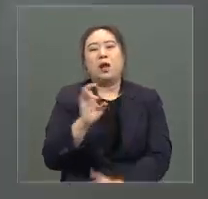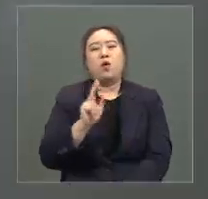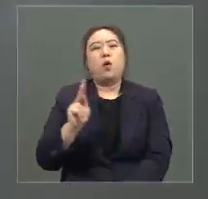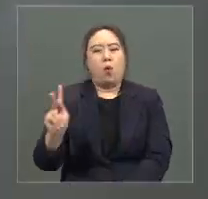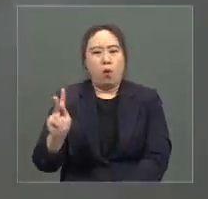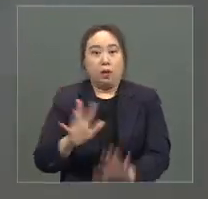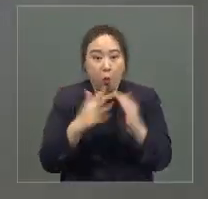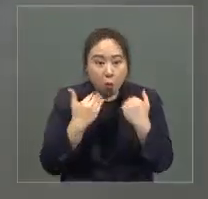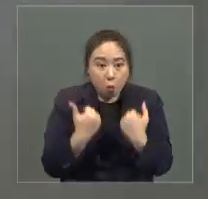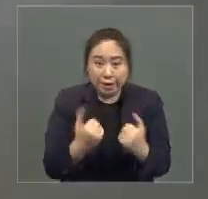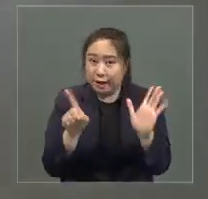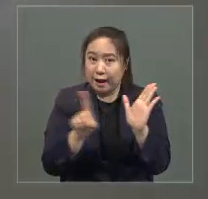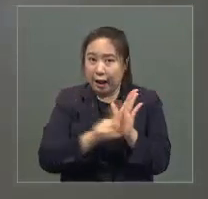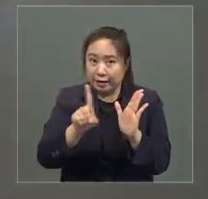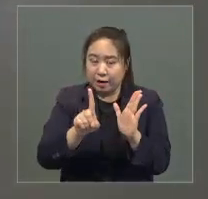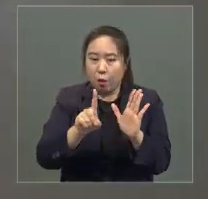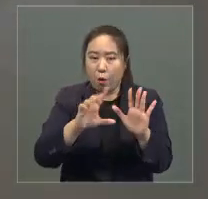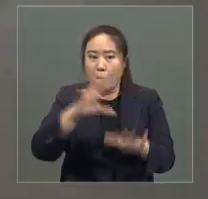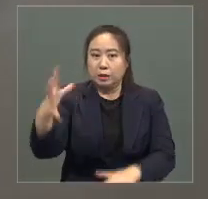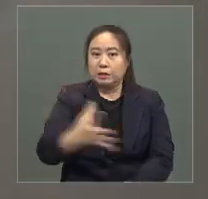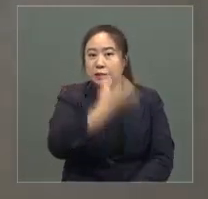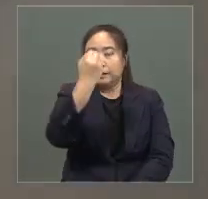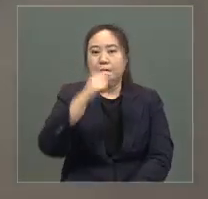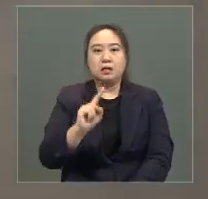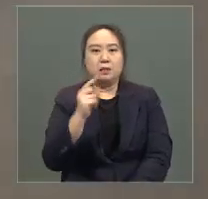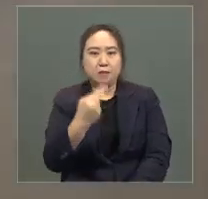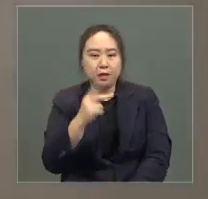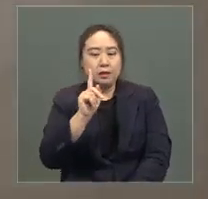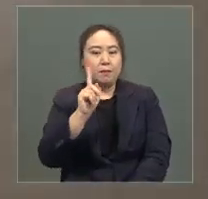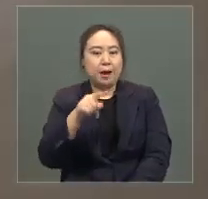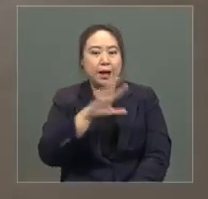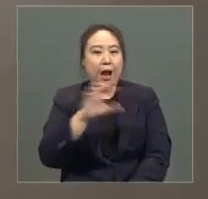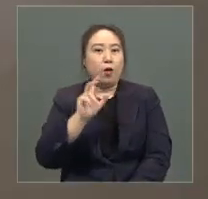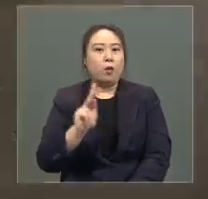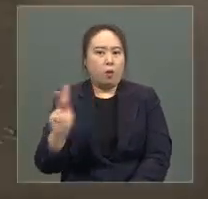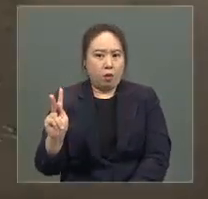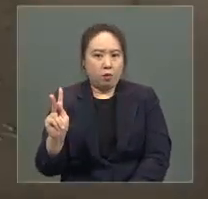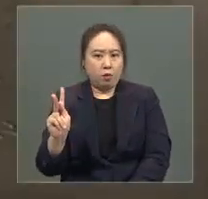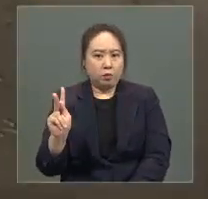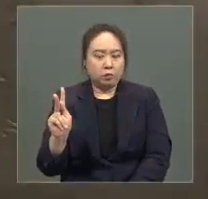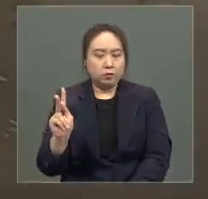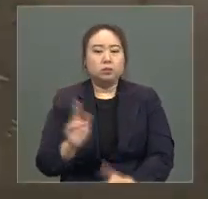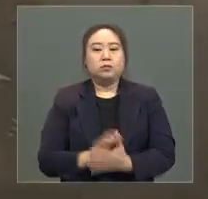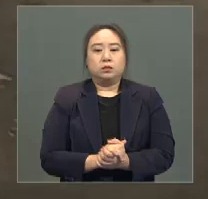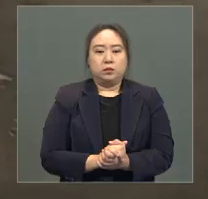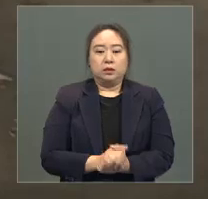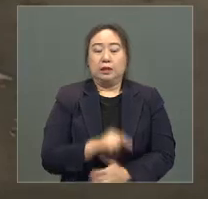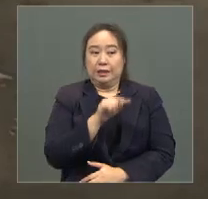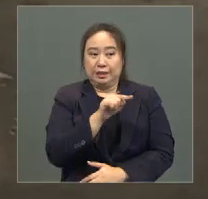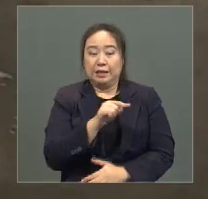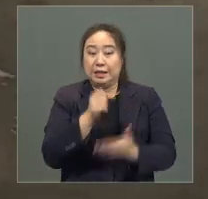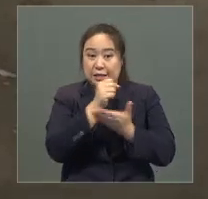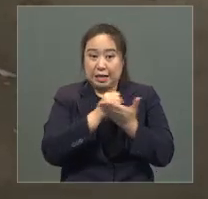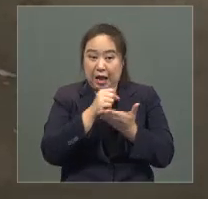นี้เนี่ยสามารถตรวจยึดได้มากถึง11500กิโลกรัมโดยเคตะ